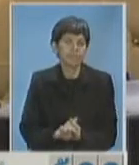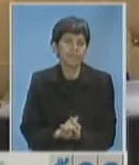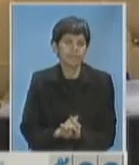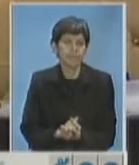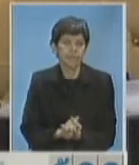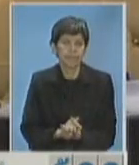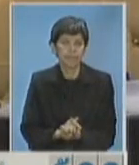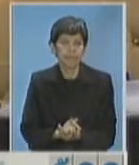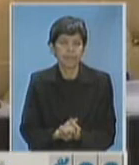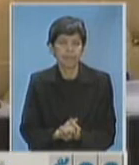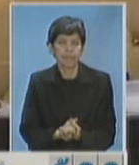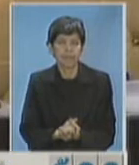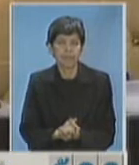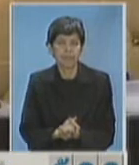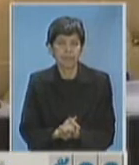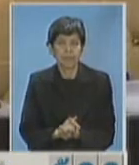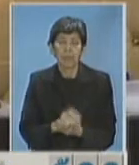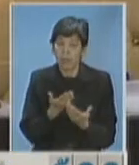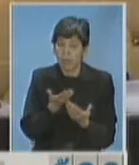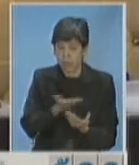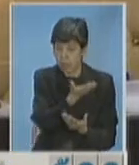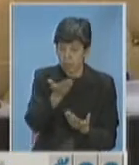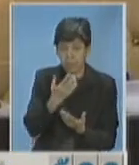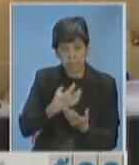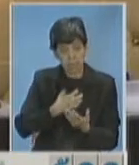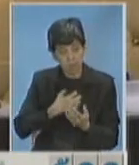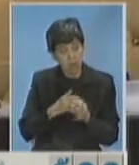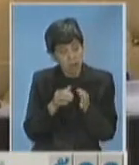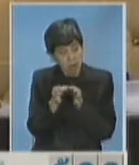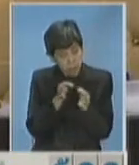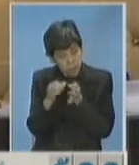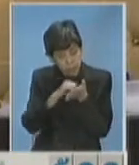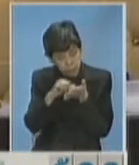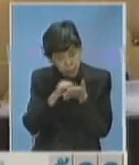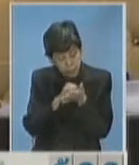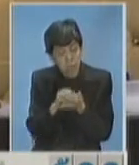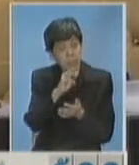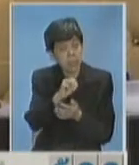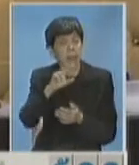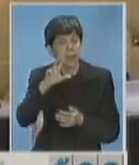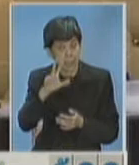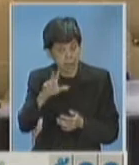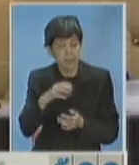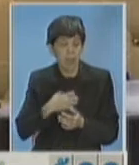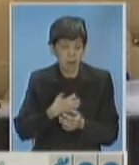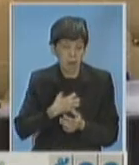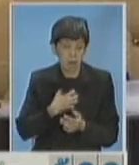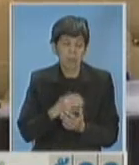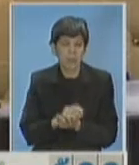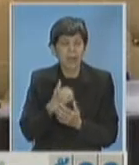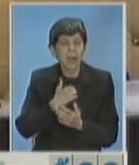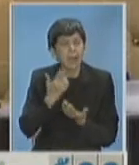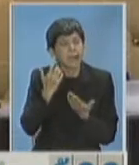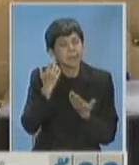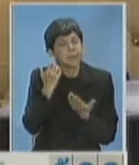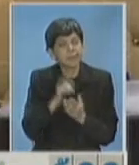ซึ่งการที่สมาชิกสงวนความเห็นในมาตรานี้เนี่ยก็ที่จริง